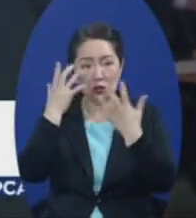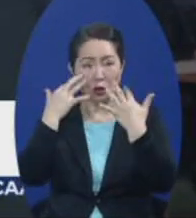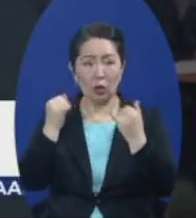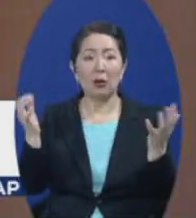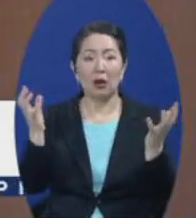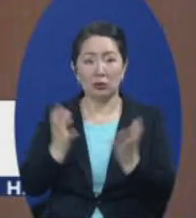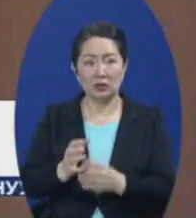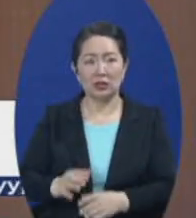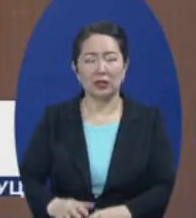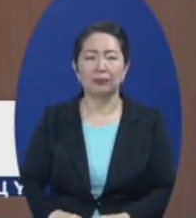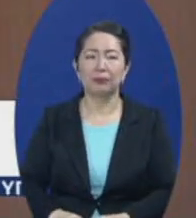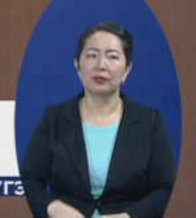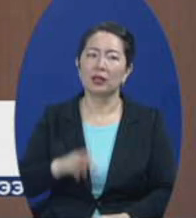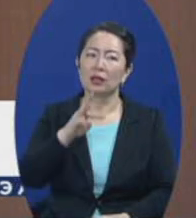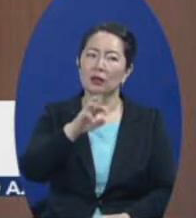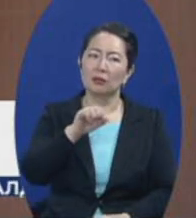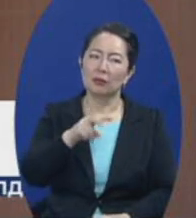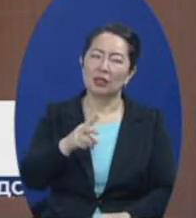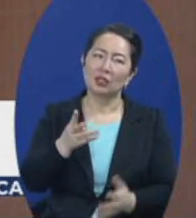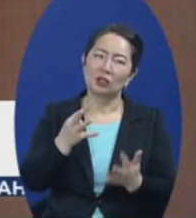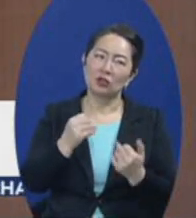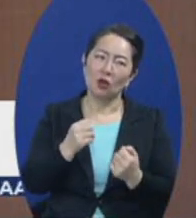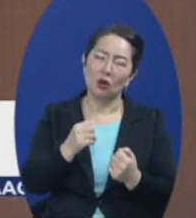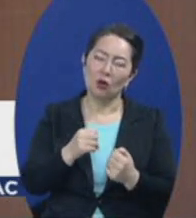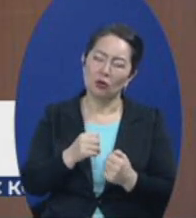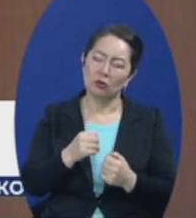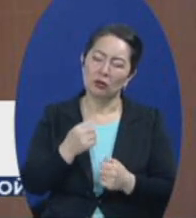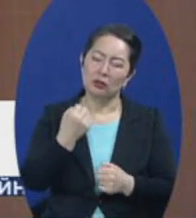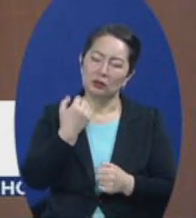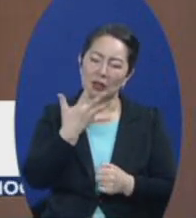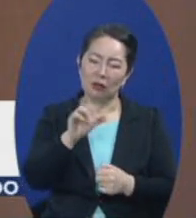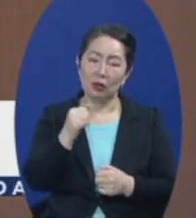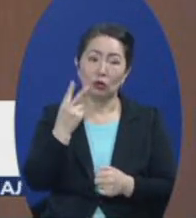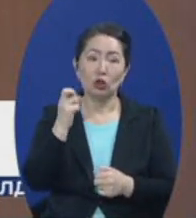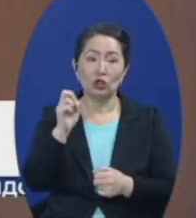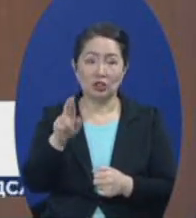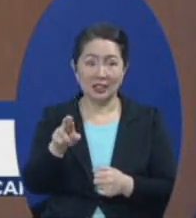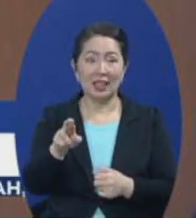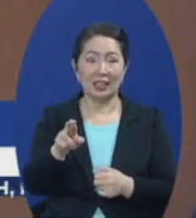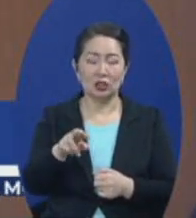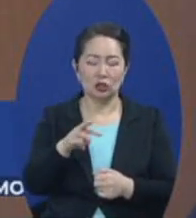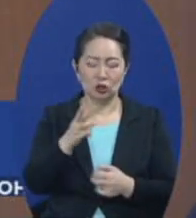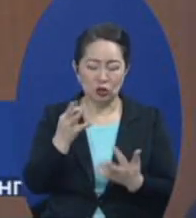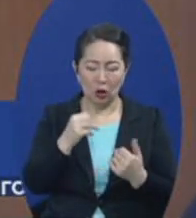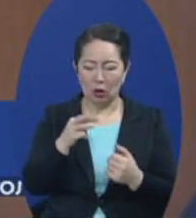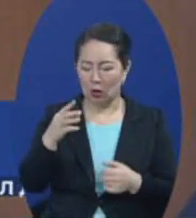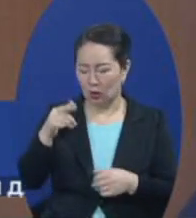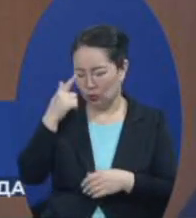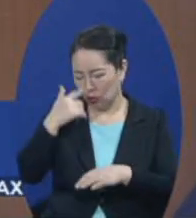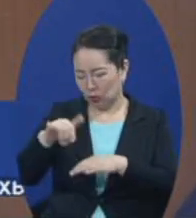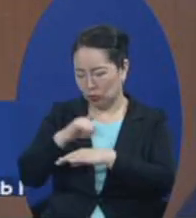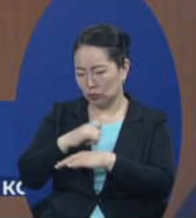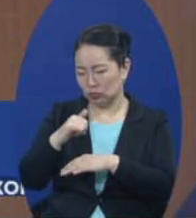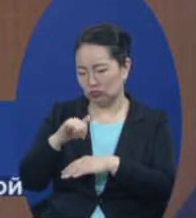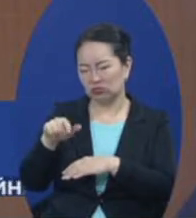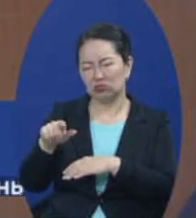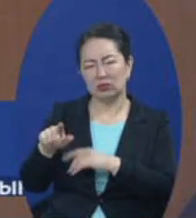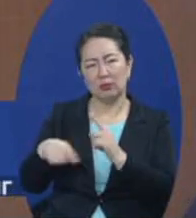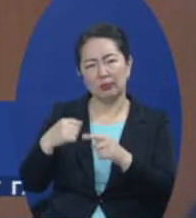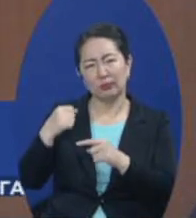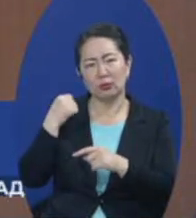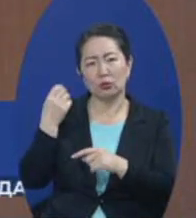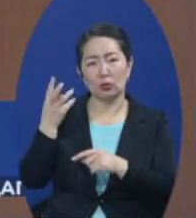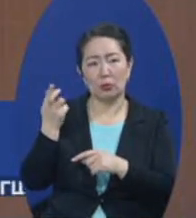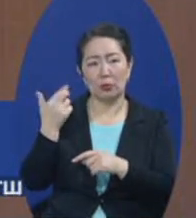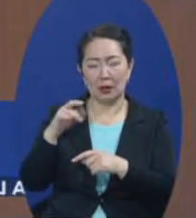байгуулж байгаа. Өнөөдөр малын тоо толгооны нийт аймаг 5.2 см толгоо олсон. Улсын хэмжээнд одоо малын тоогоор дөрөвт явж идэг. Энэс болоо бэлчээрийн